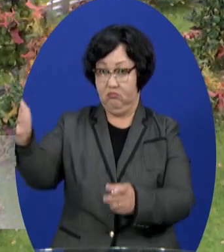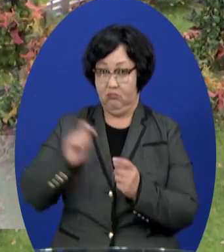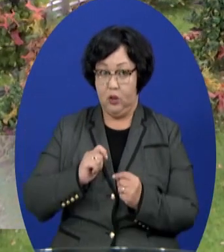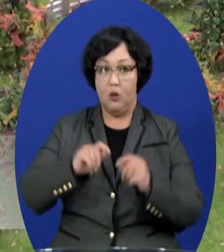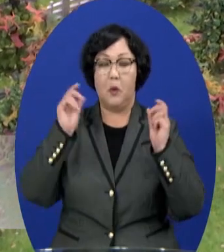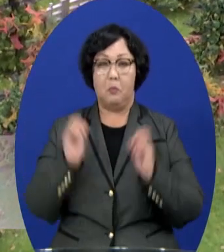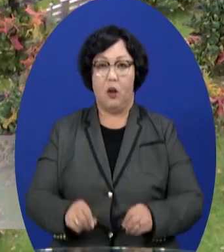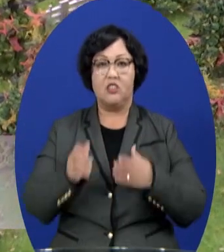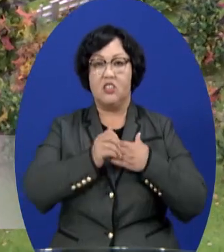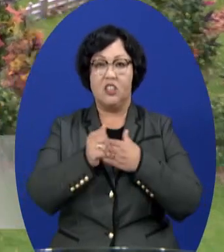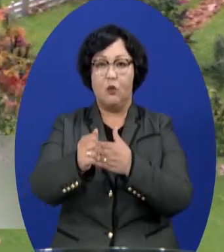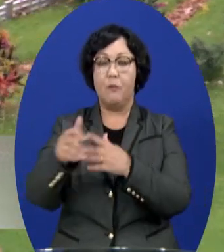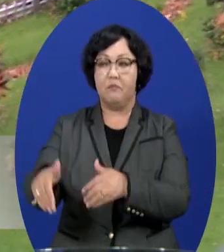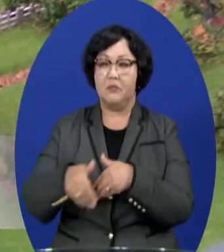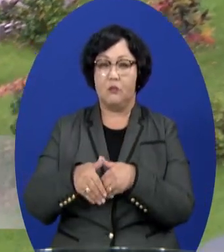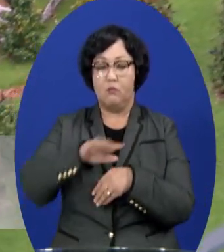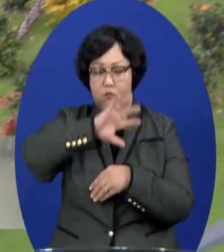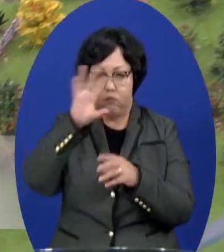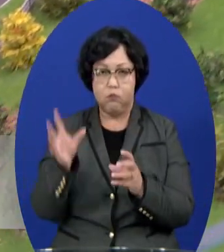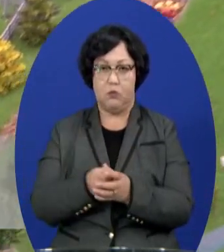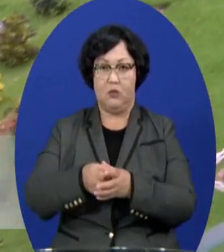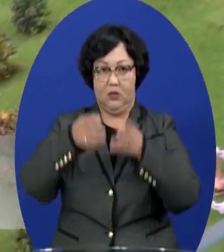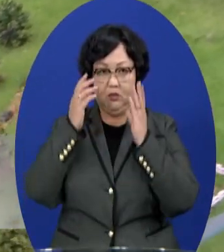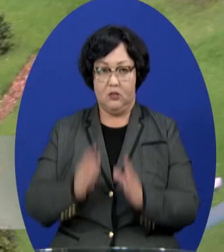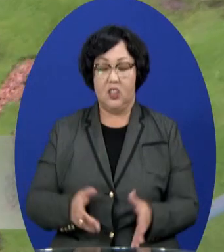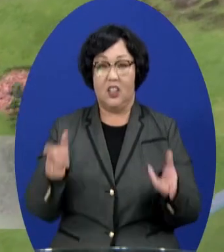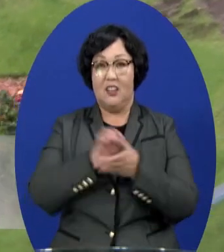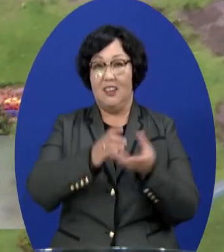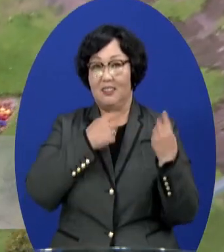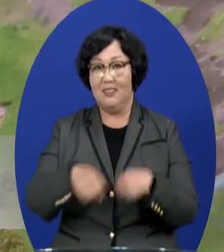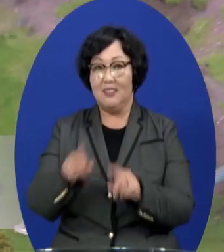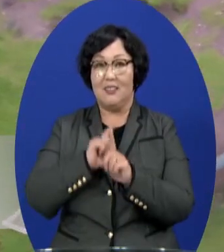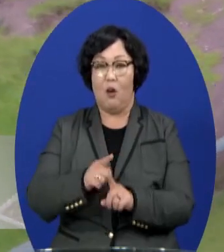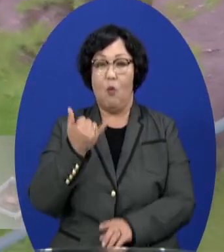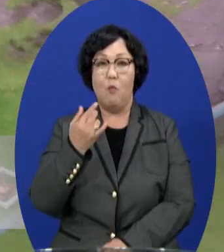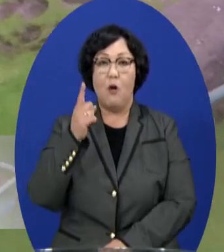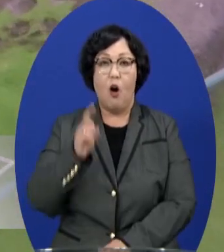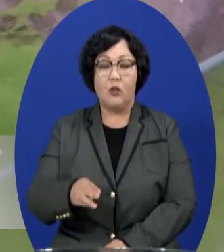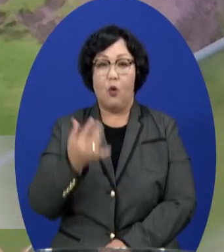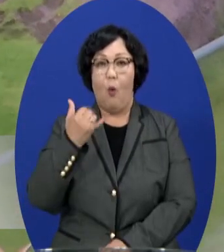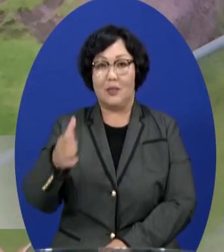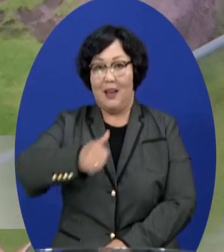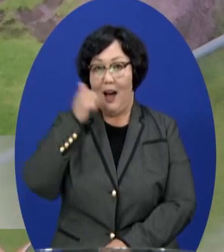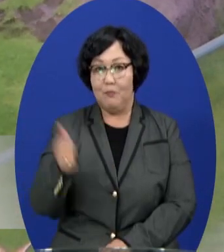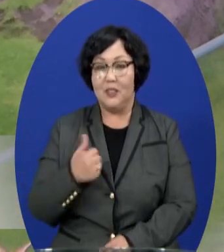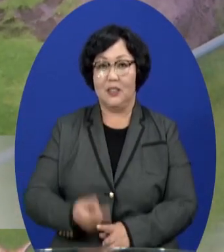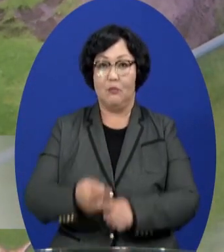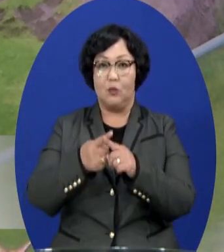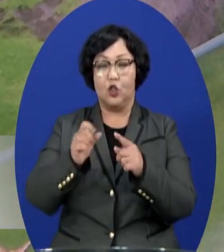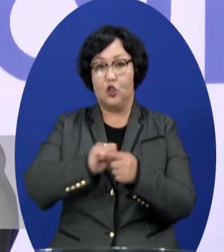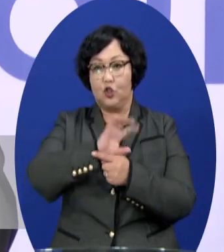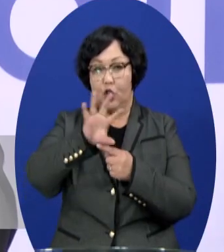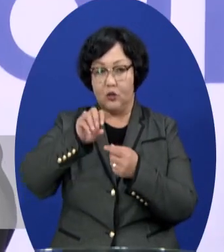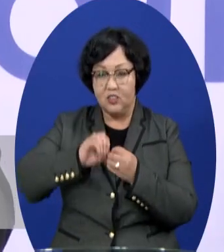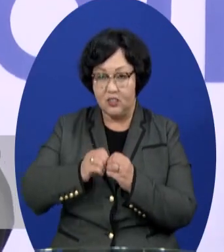чиглүүлэхээр шийдвэрлсэн. Компакт тэрэгний хүрээнд Улаанбаатар хотын ус хангамжийг нэмэгдүүлэх цогц хөтөлбөрийг